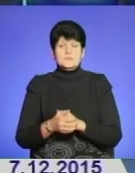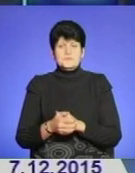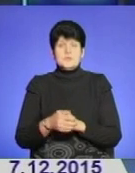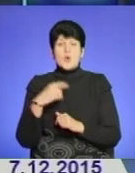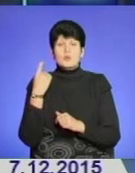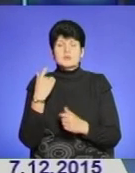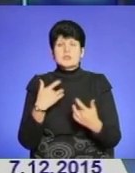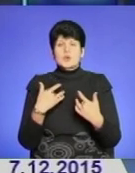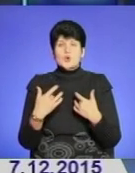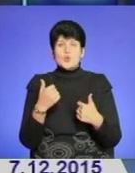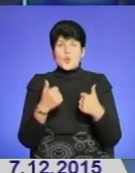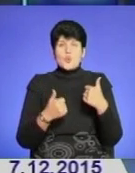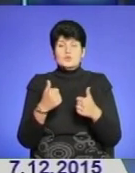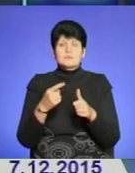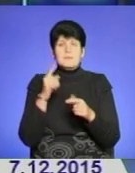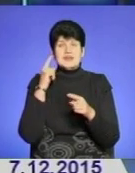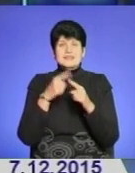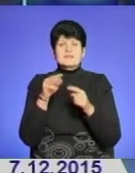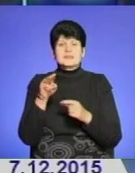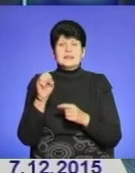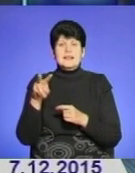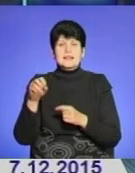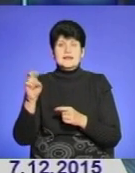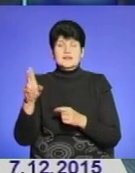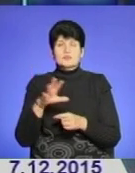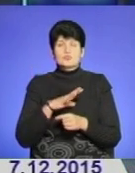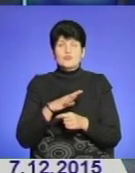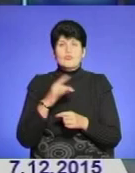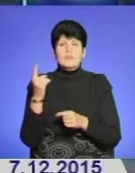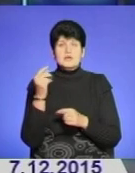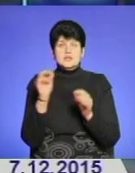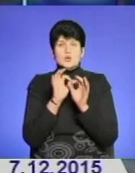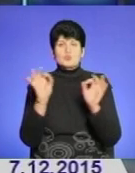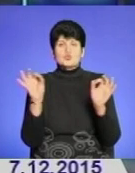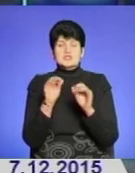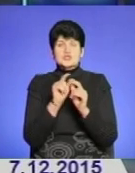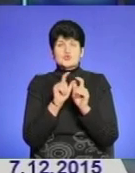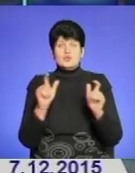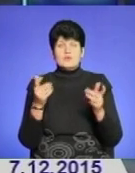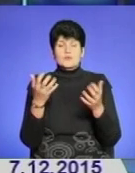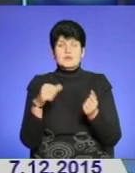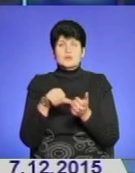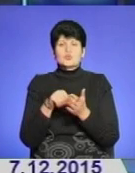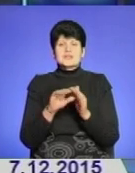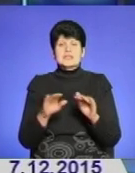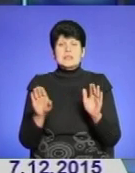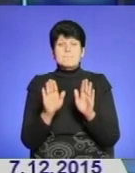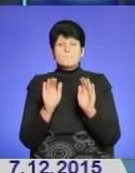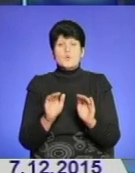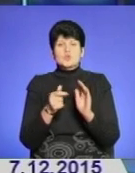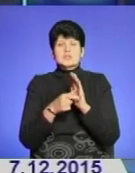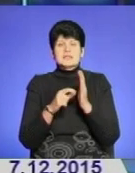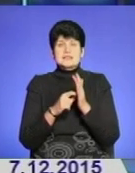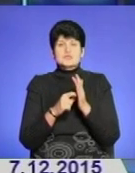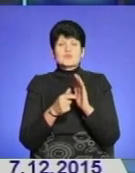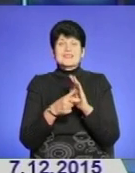Обласний конкурс імені братів Теленків відбувся у першій тернопільській музичній школі. У ньому взяли участь учні молодших класів по класу скрипки. Цього